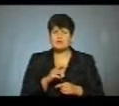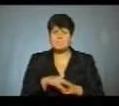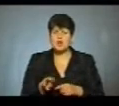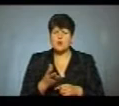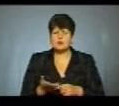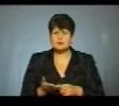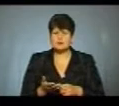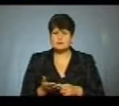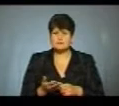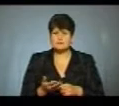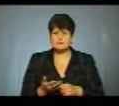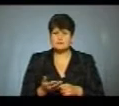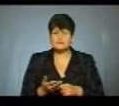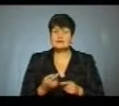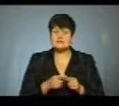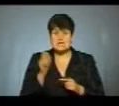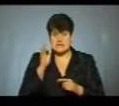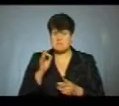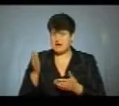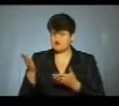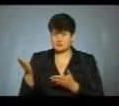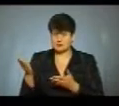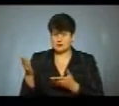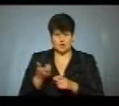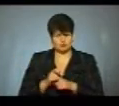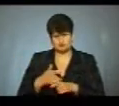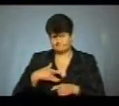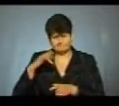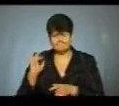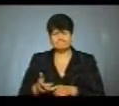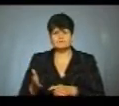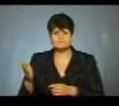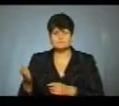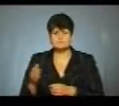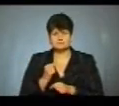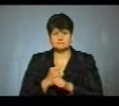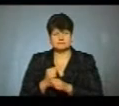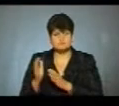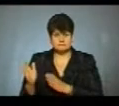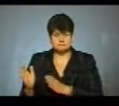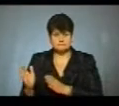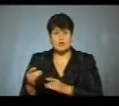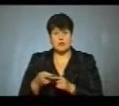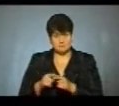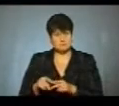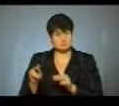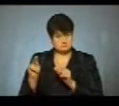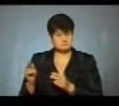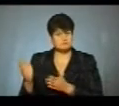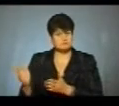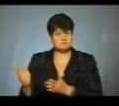напевно. Це Німеччина, яка обмежує дуже жорстко свій ринок землі. Але це ж демократична